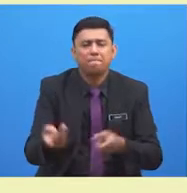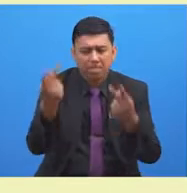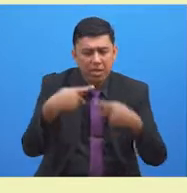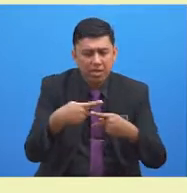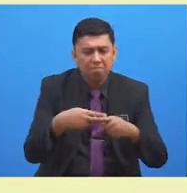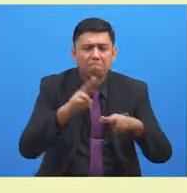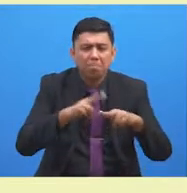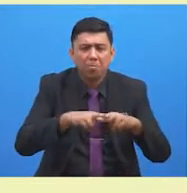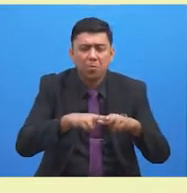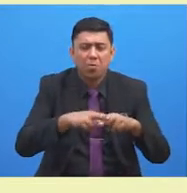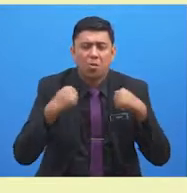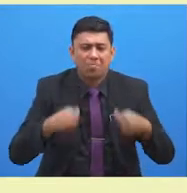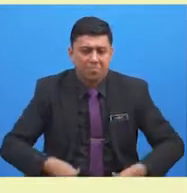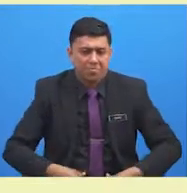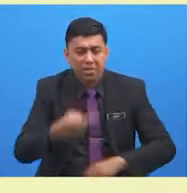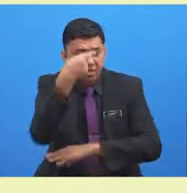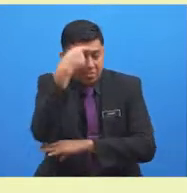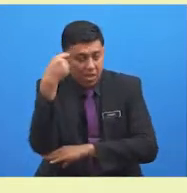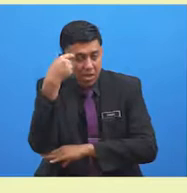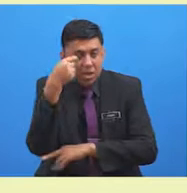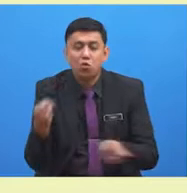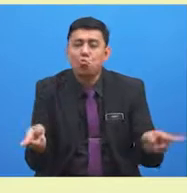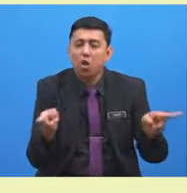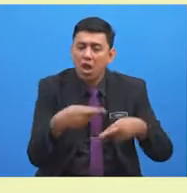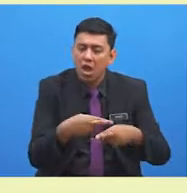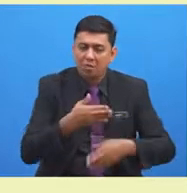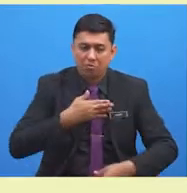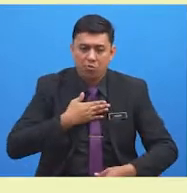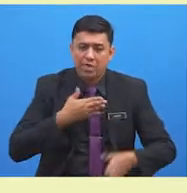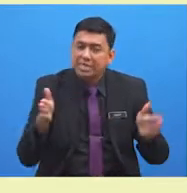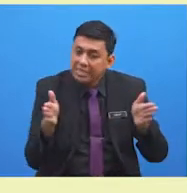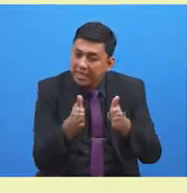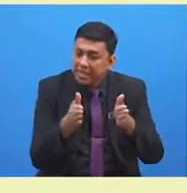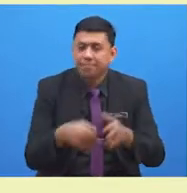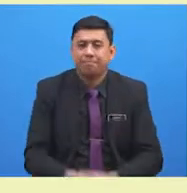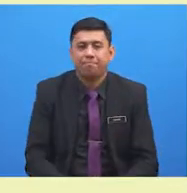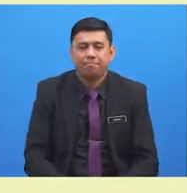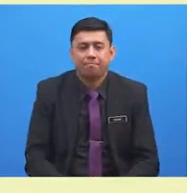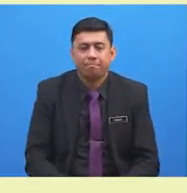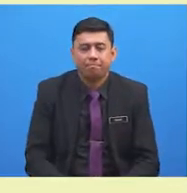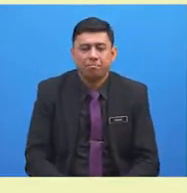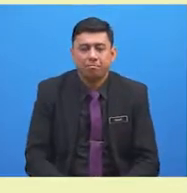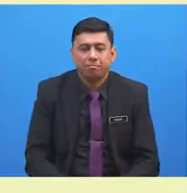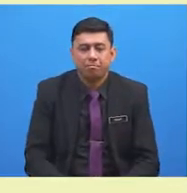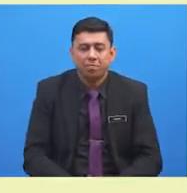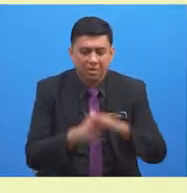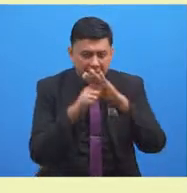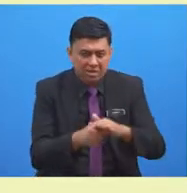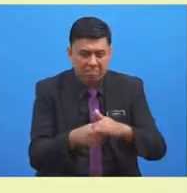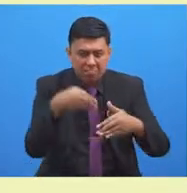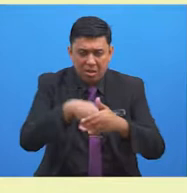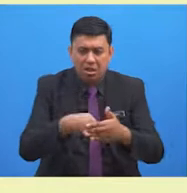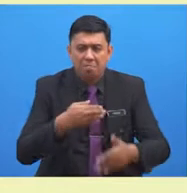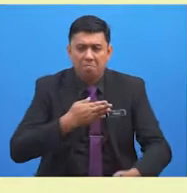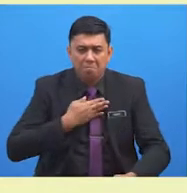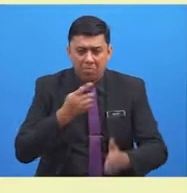asal. Keadaan ini menyebabkan rongga dada menjadi mengecil. Tekanan udara di dalam